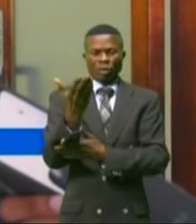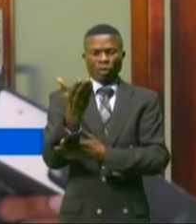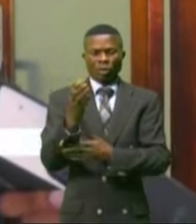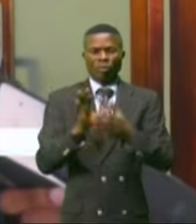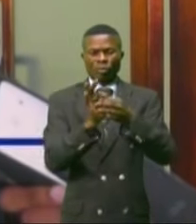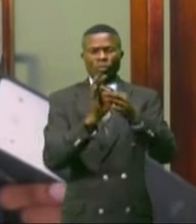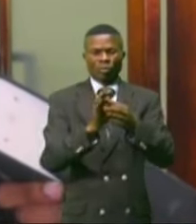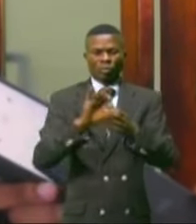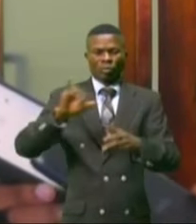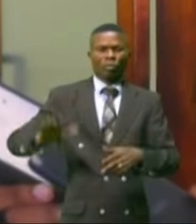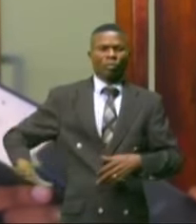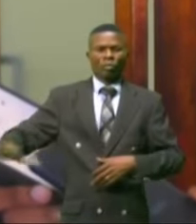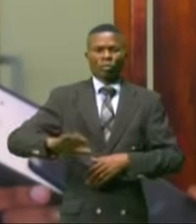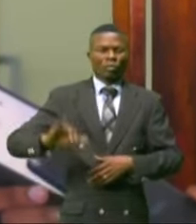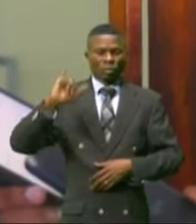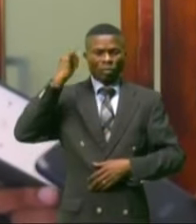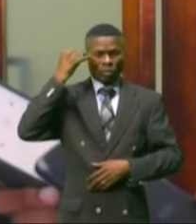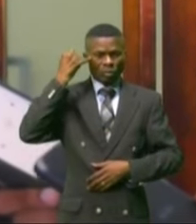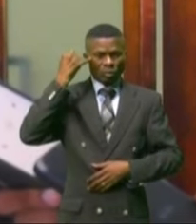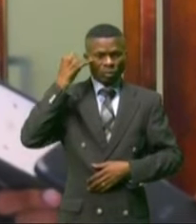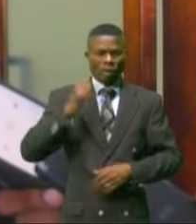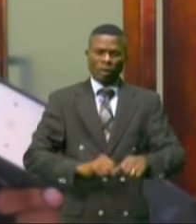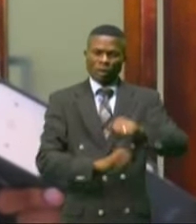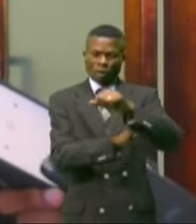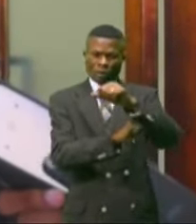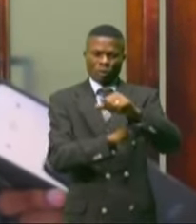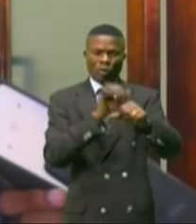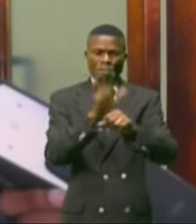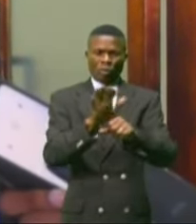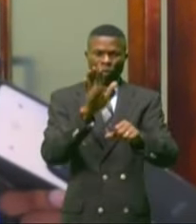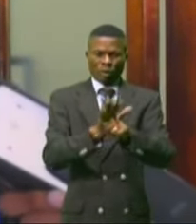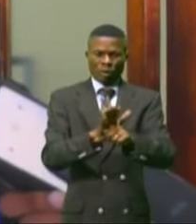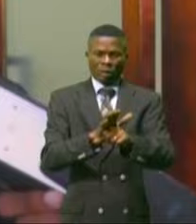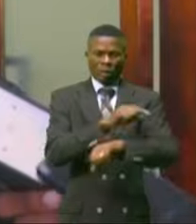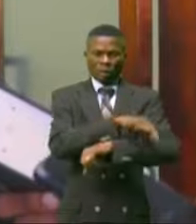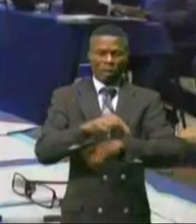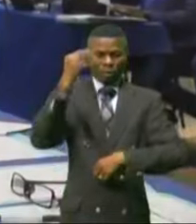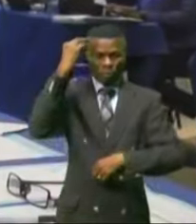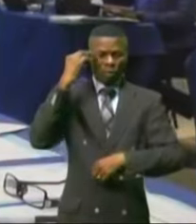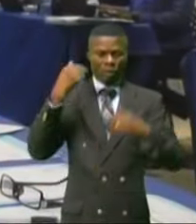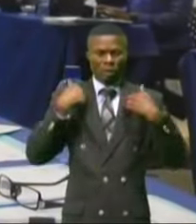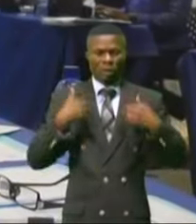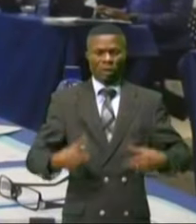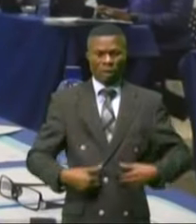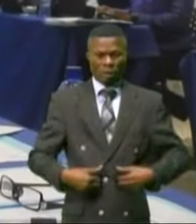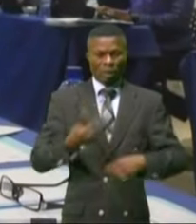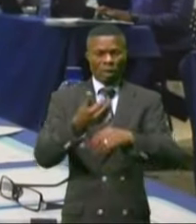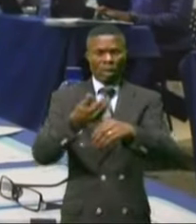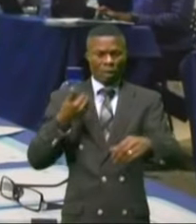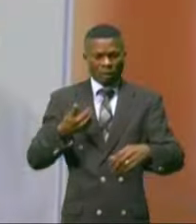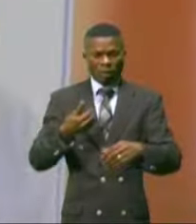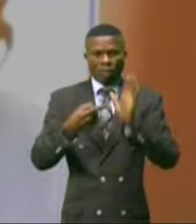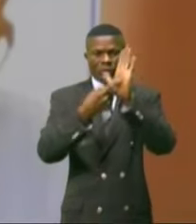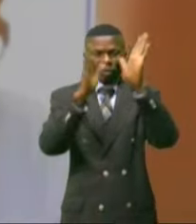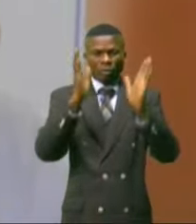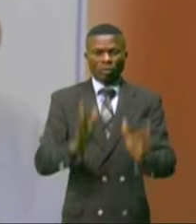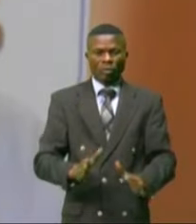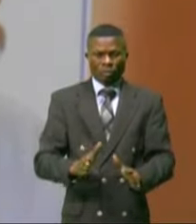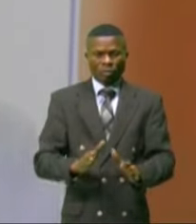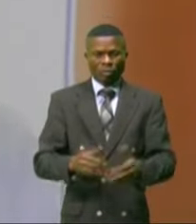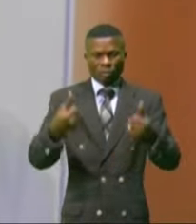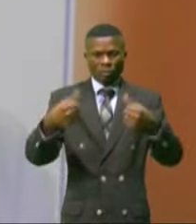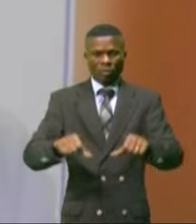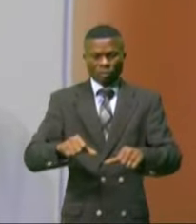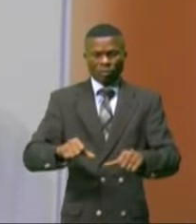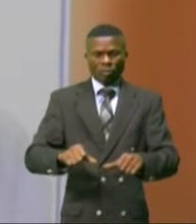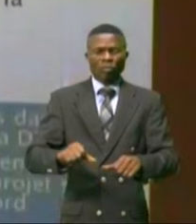coopération japonaise, n'est-ce pas, d'appuyer davantage le ministère de la Santé. Mais bien avant, le représentant résident de la